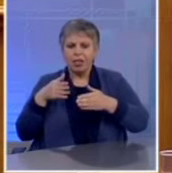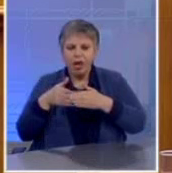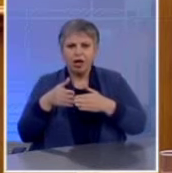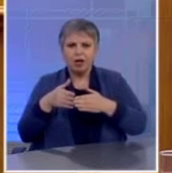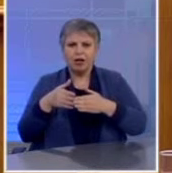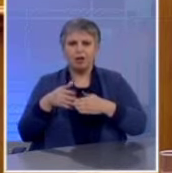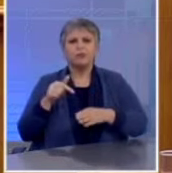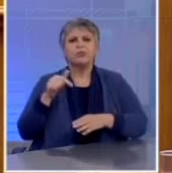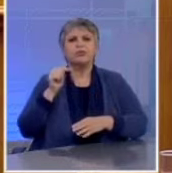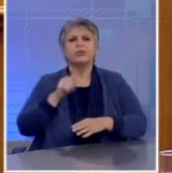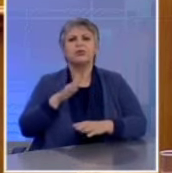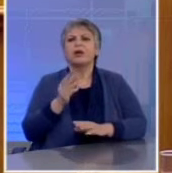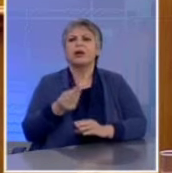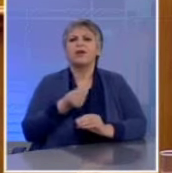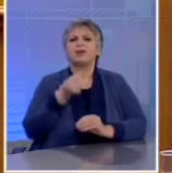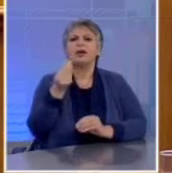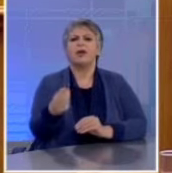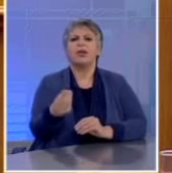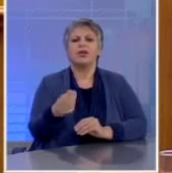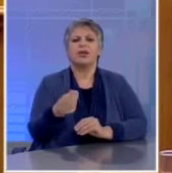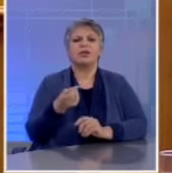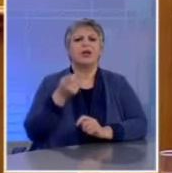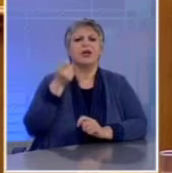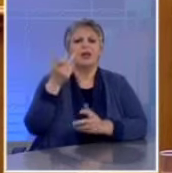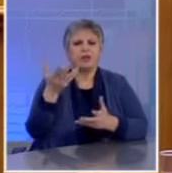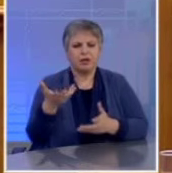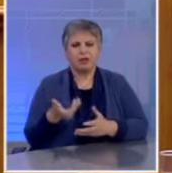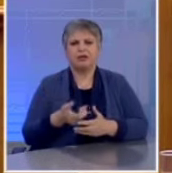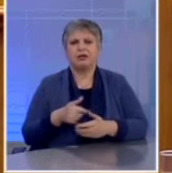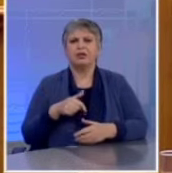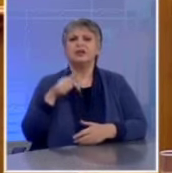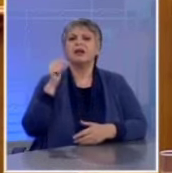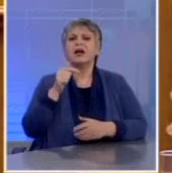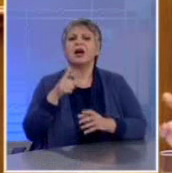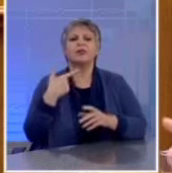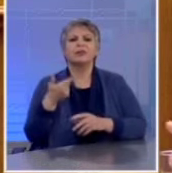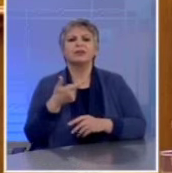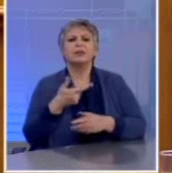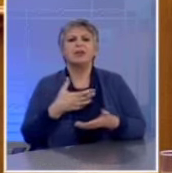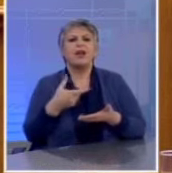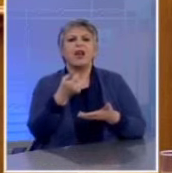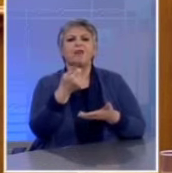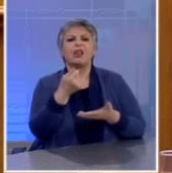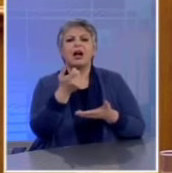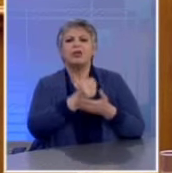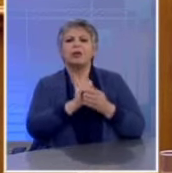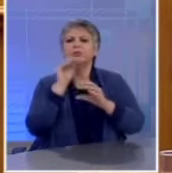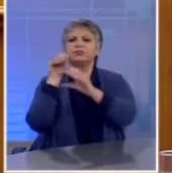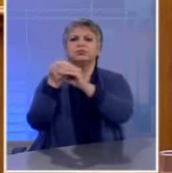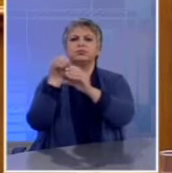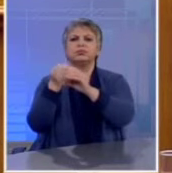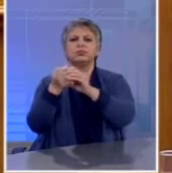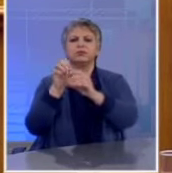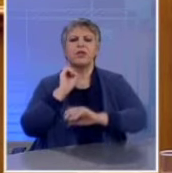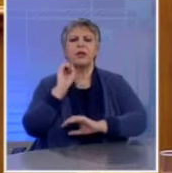έστελναν αφορολόγητες τις καταθέσεις τους στις παρθένες νήσους. Αλλά